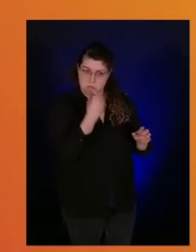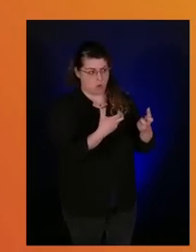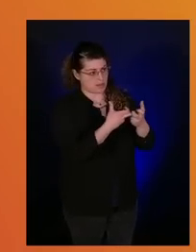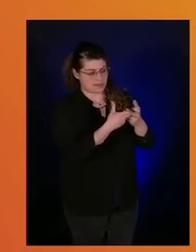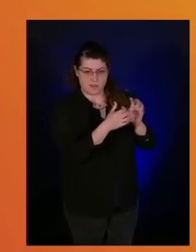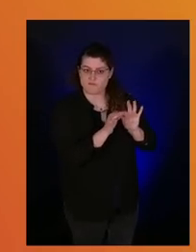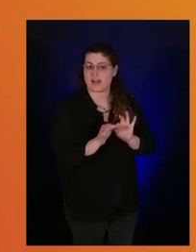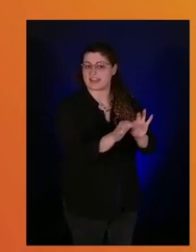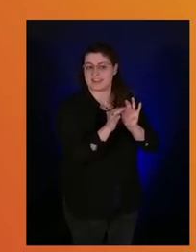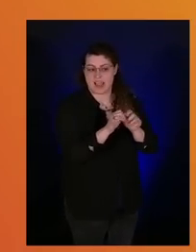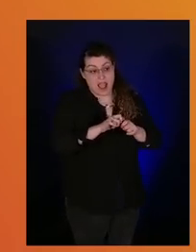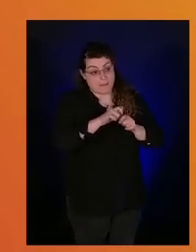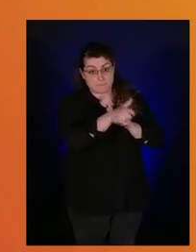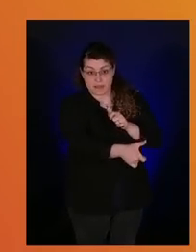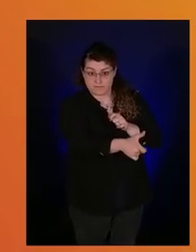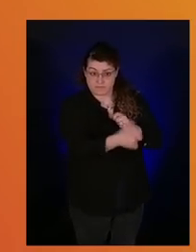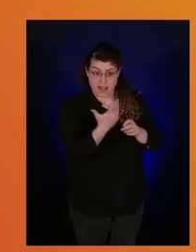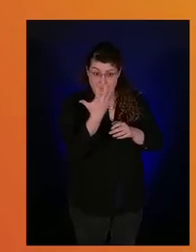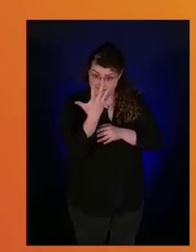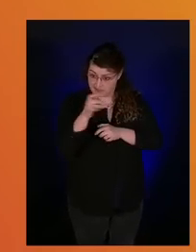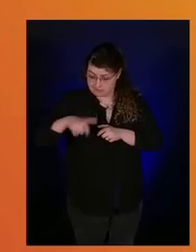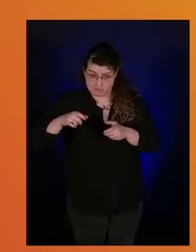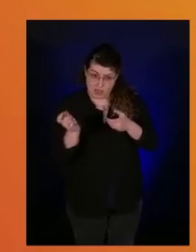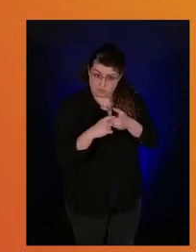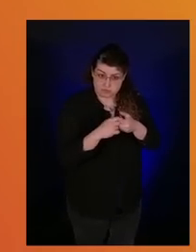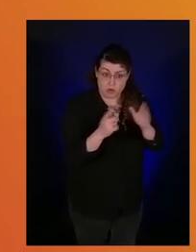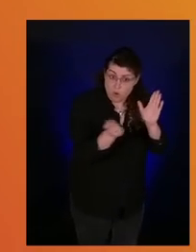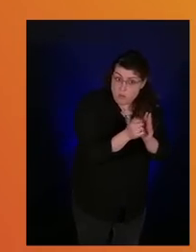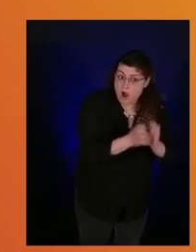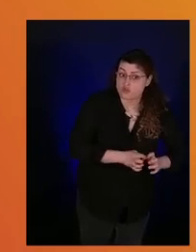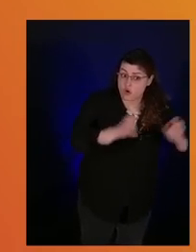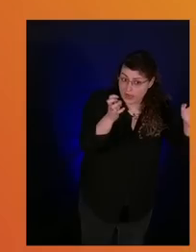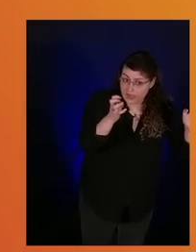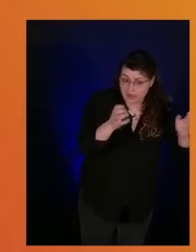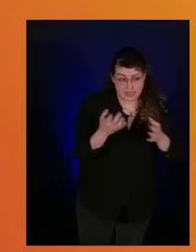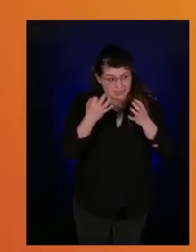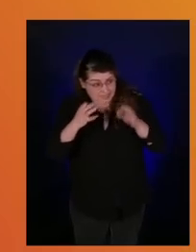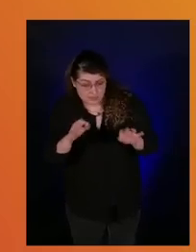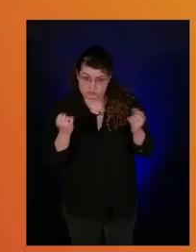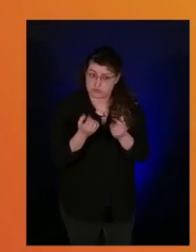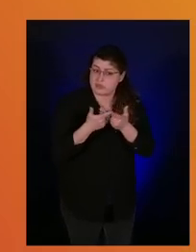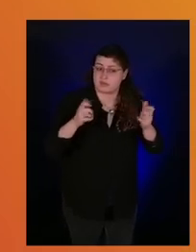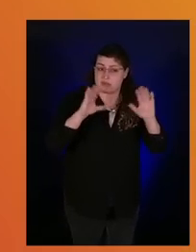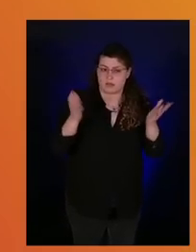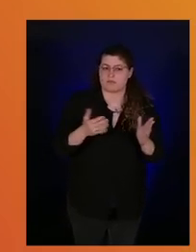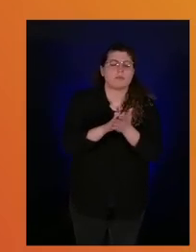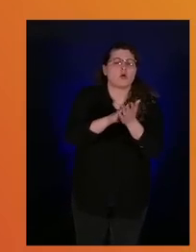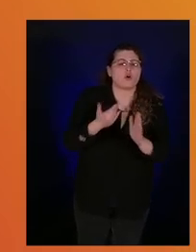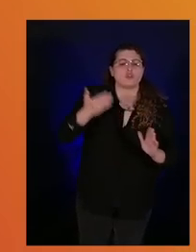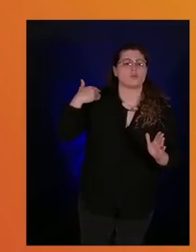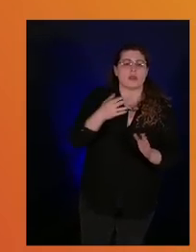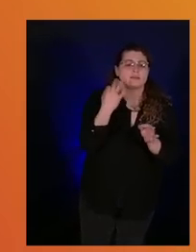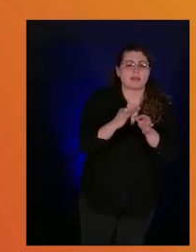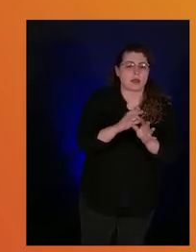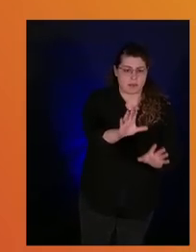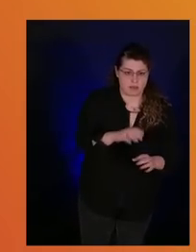collectif qui a débouché sur 5 adhésions le jour du congrès et une dizaine depuis septembre. Pardon. Cela a